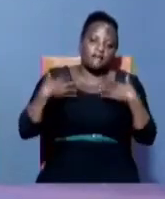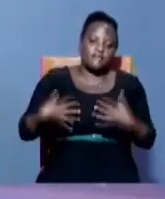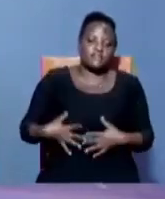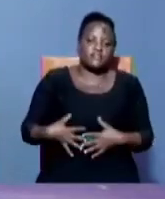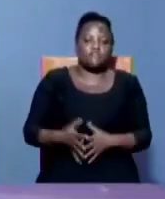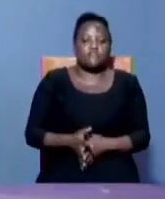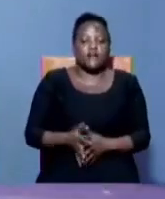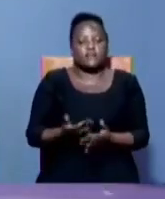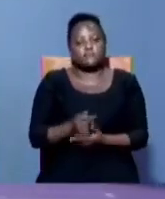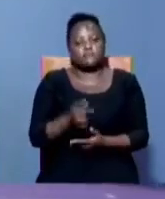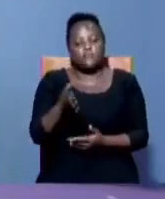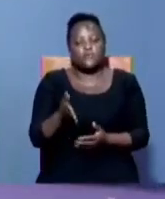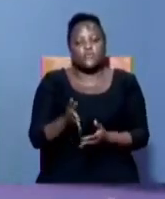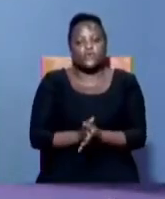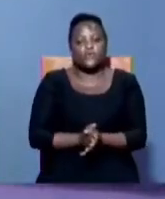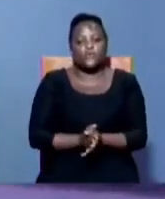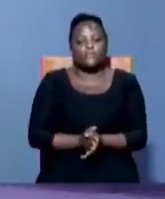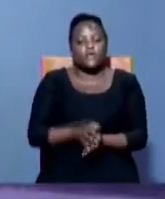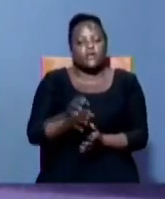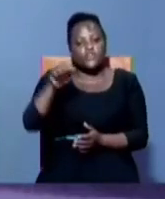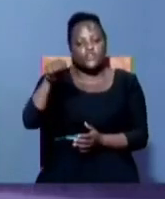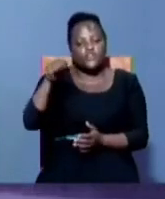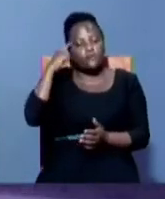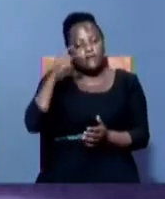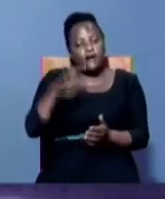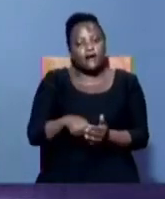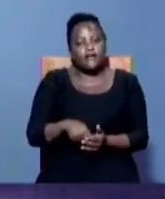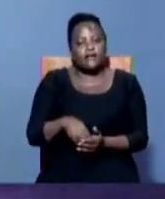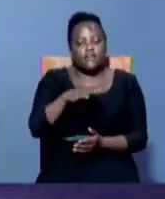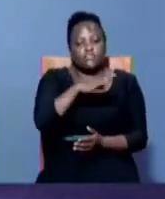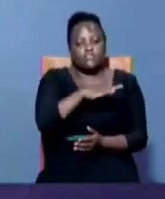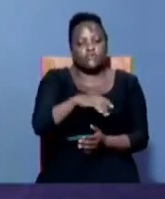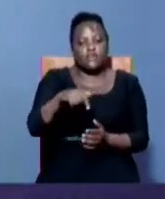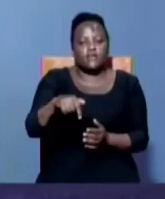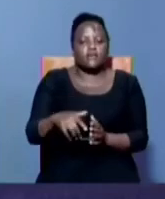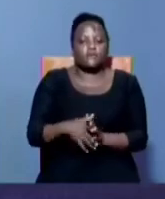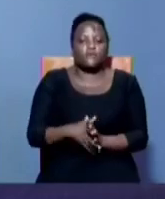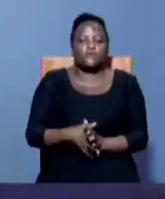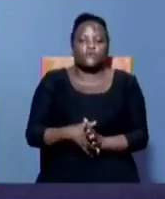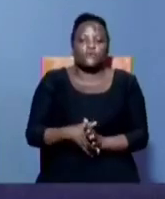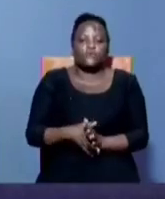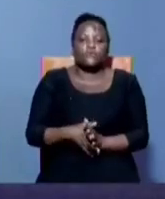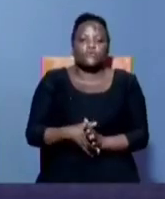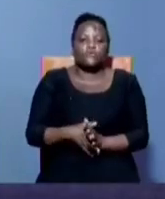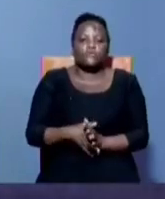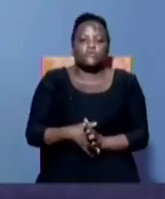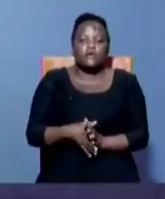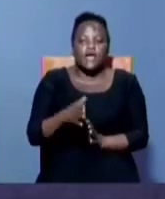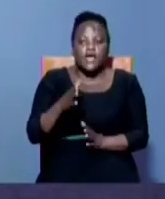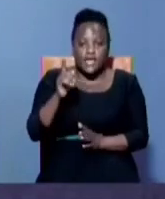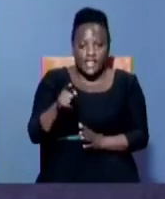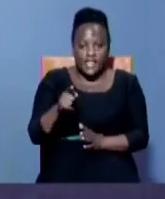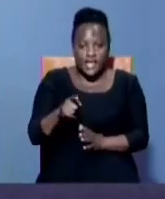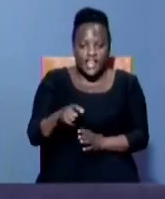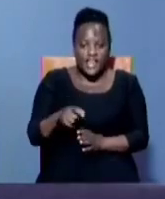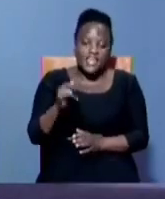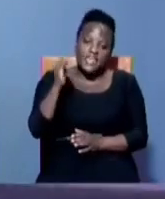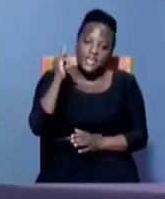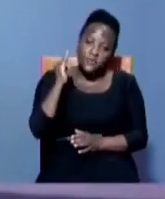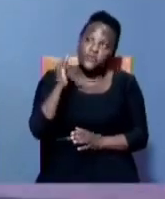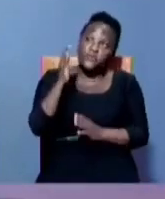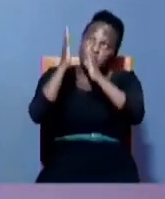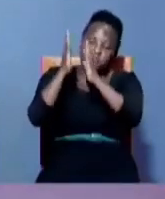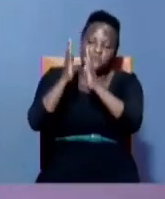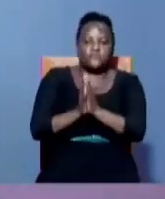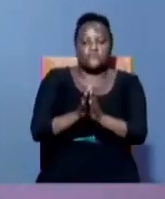kwa sababu hiyo, na kwa sababu hiyo ndio maana sikiliza John ya leo. Yani ile ni ikulu ya Mungu katika dunia hii, ni utawala wa